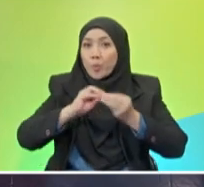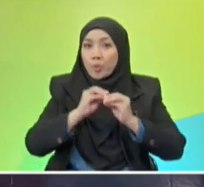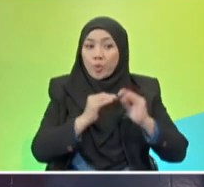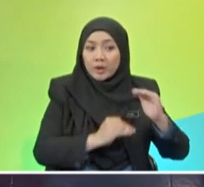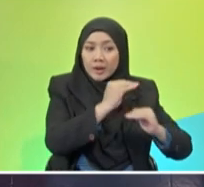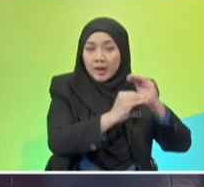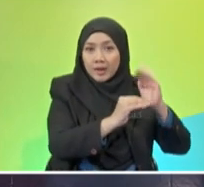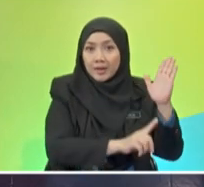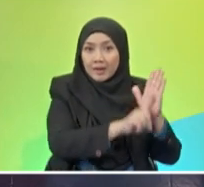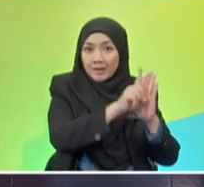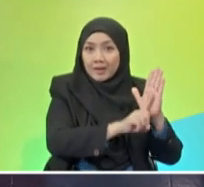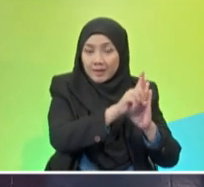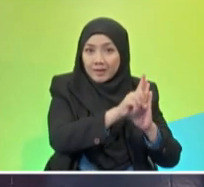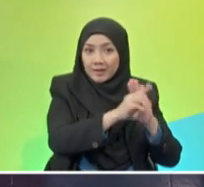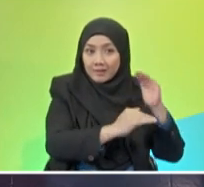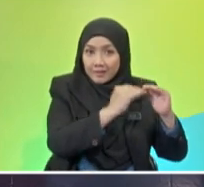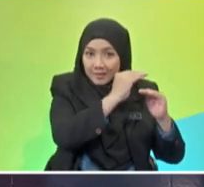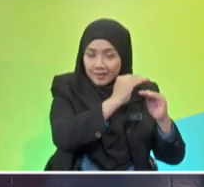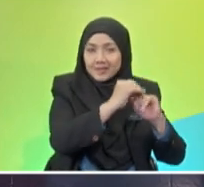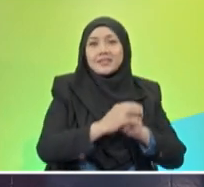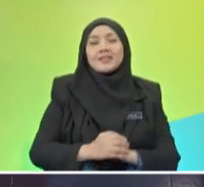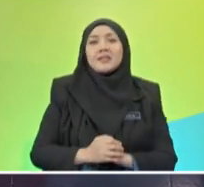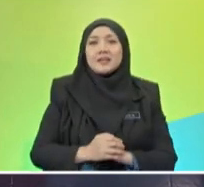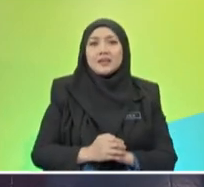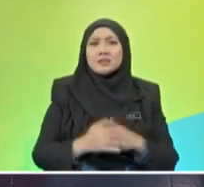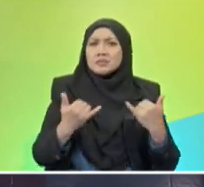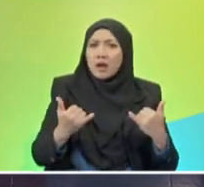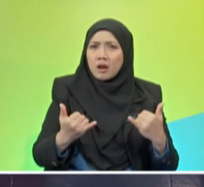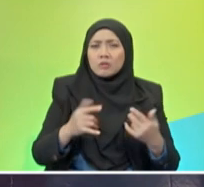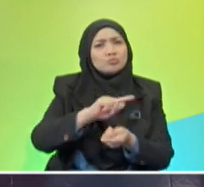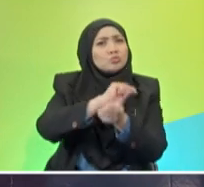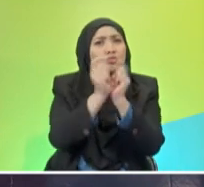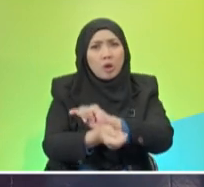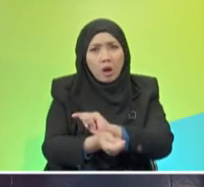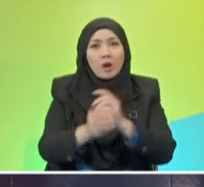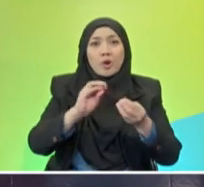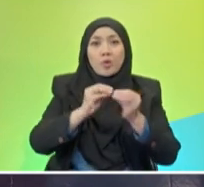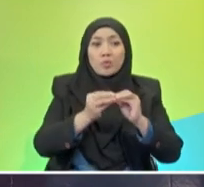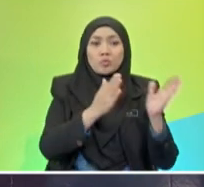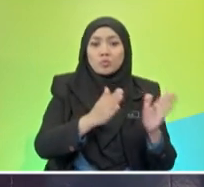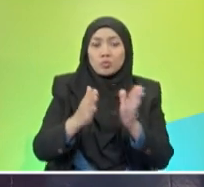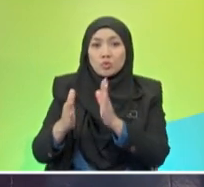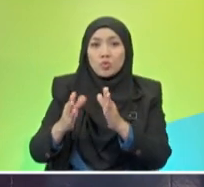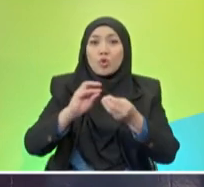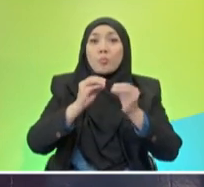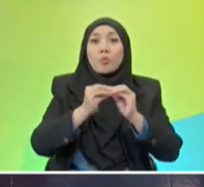Tapi, kalau cikgu nak minta Chris dan murid-murid di rumah menyusun secara menurun pula macam mana?